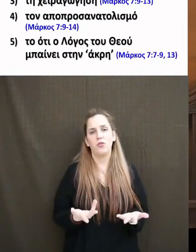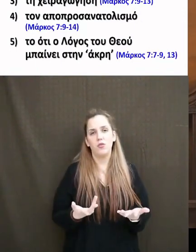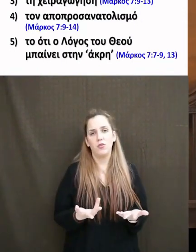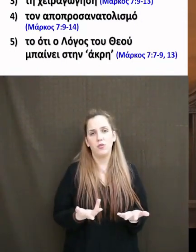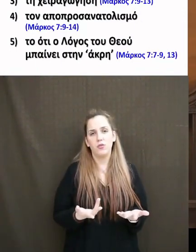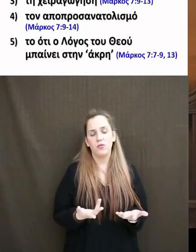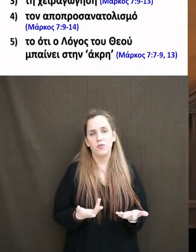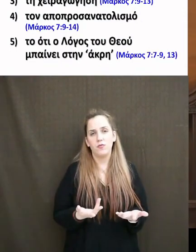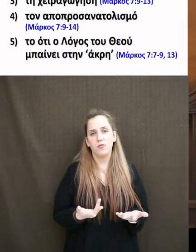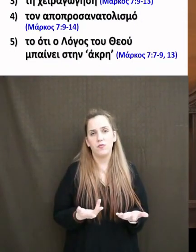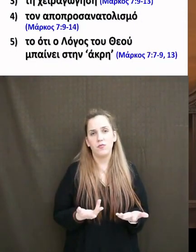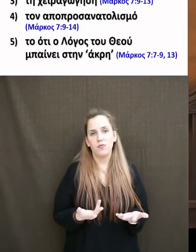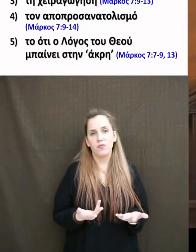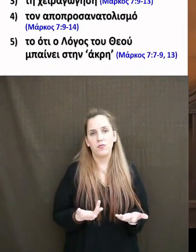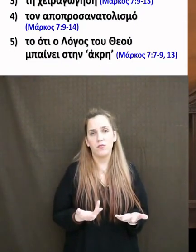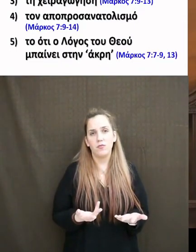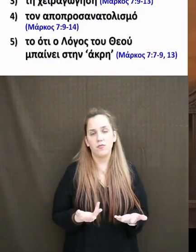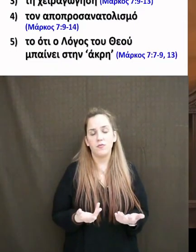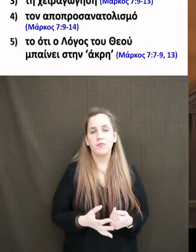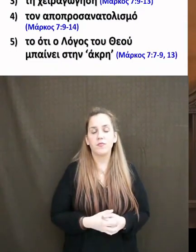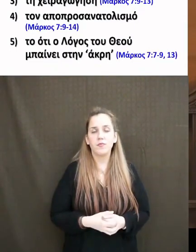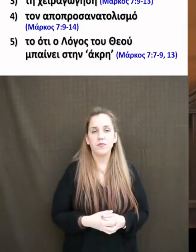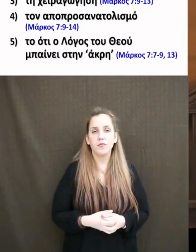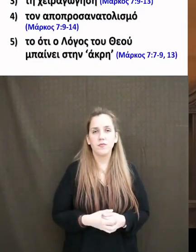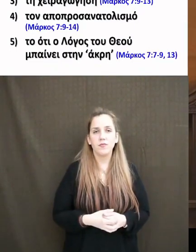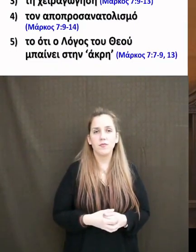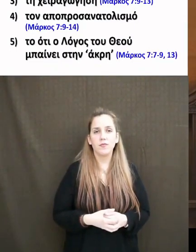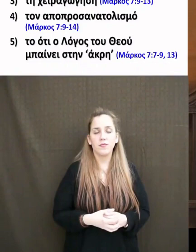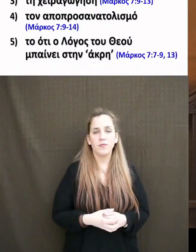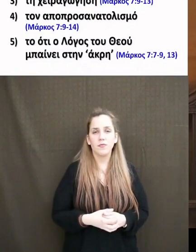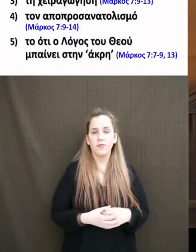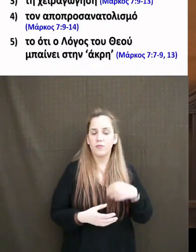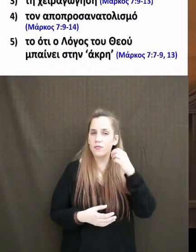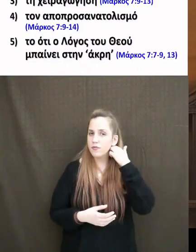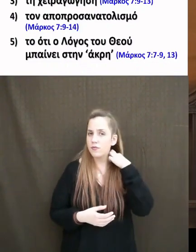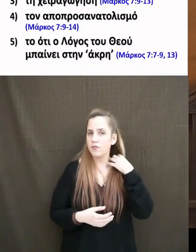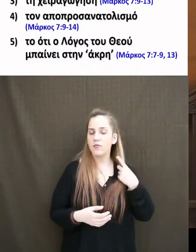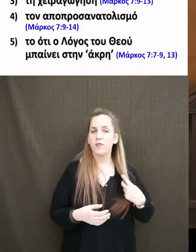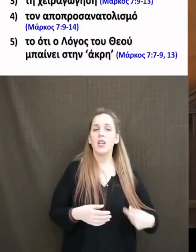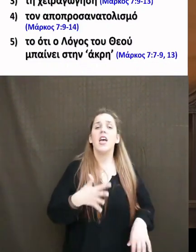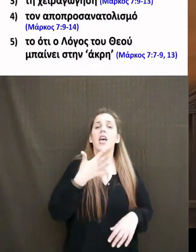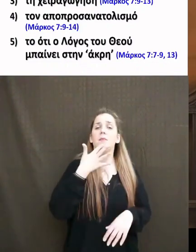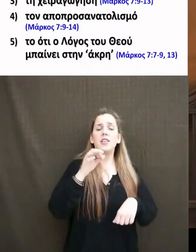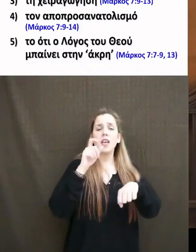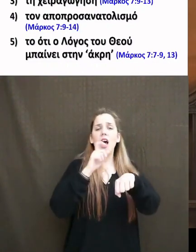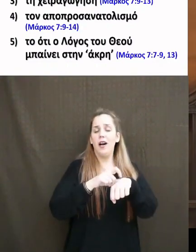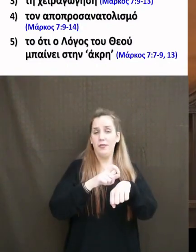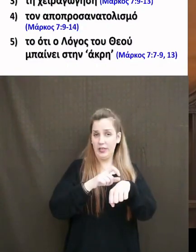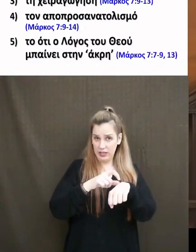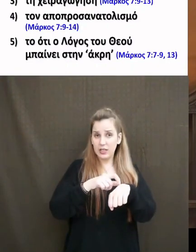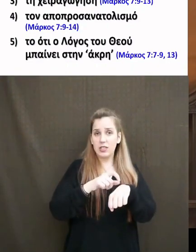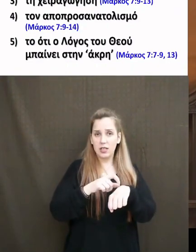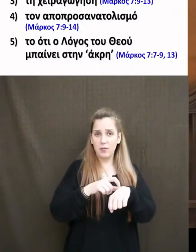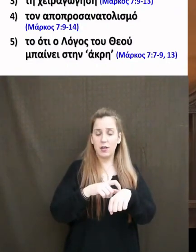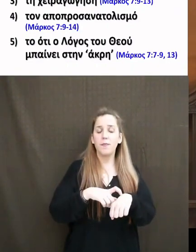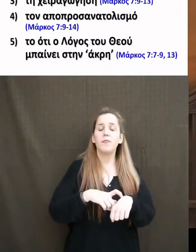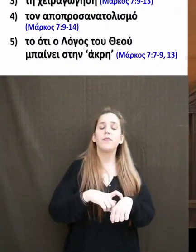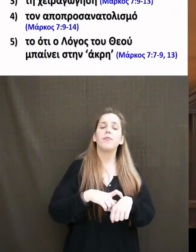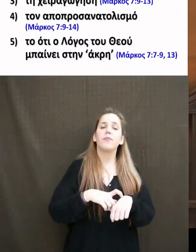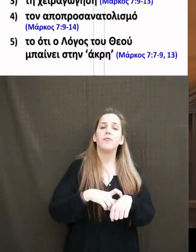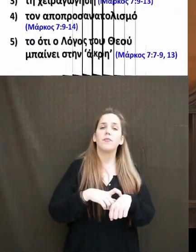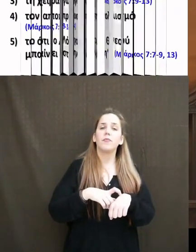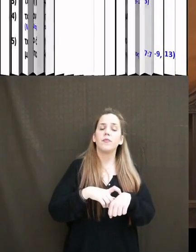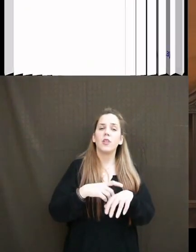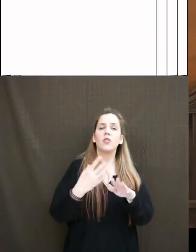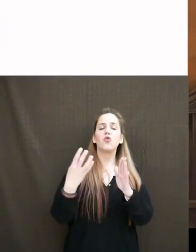Σε όλη την περικοπή υπάρχει μια αρνητική πρόοδος, ένα κατηφορικό σπιράλ, το οποίο ξεκινάει ως εξής, το εδάφιο